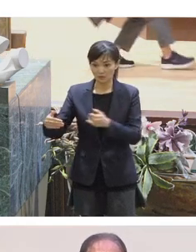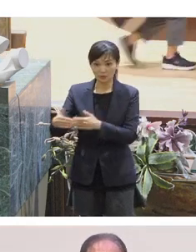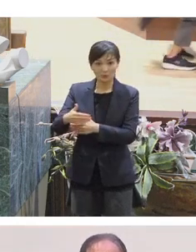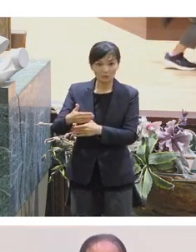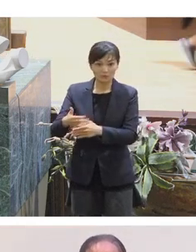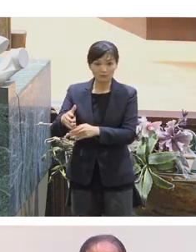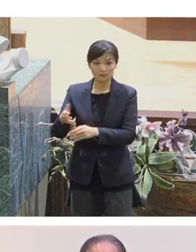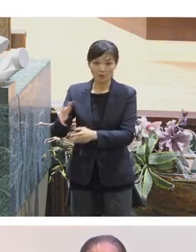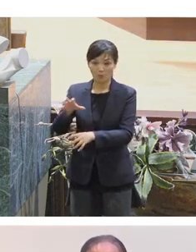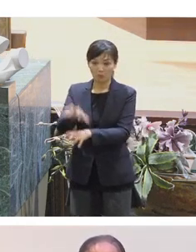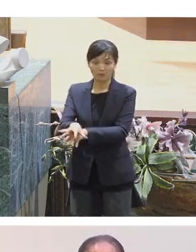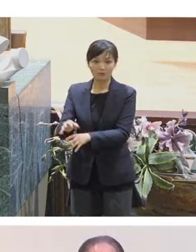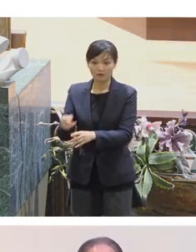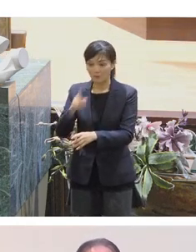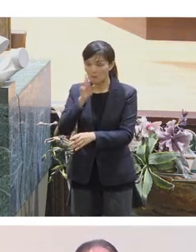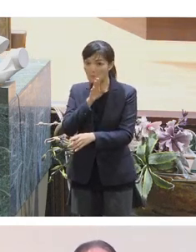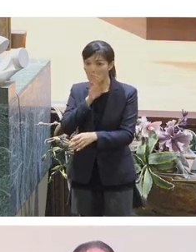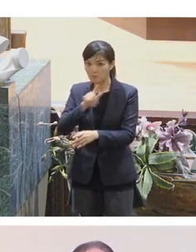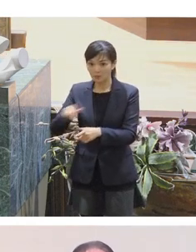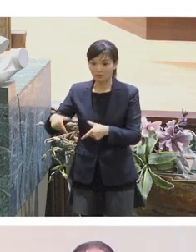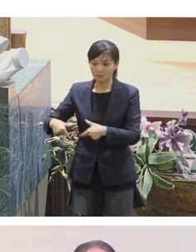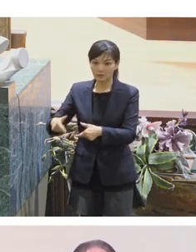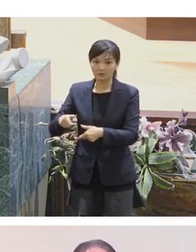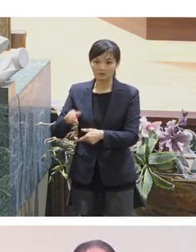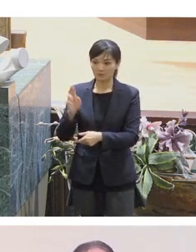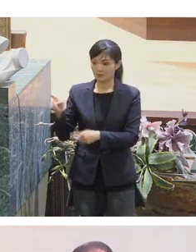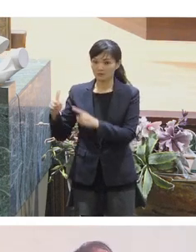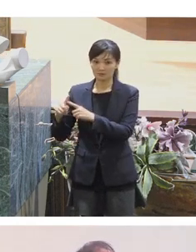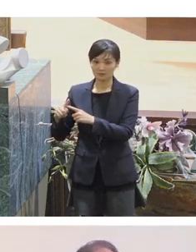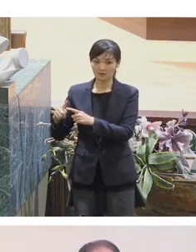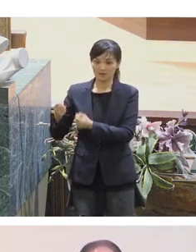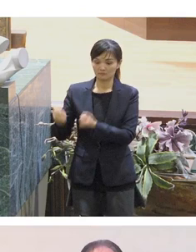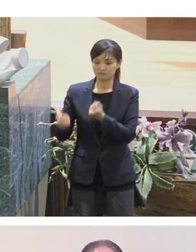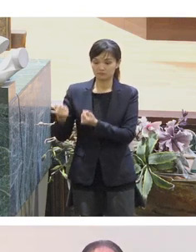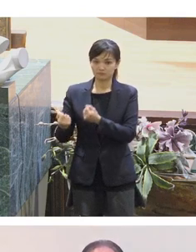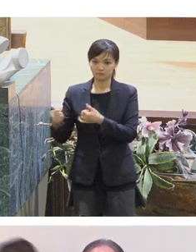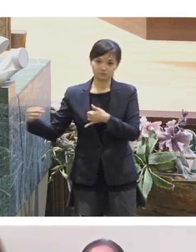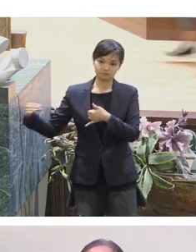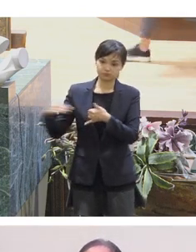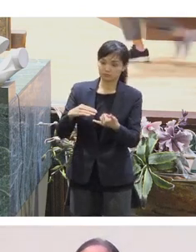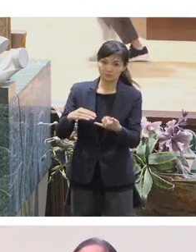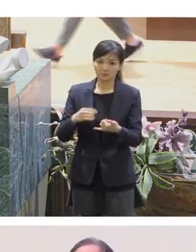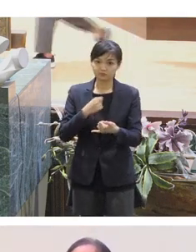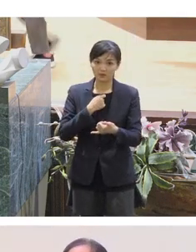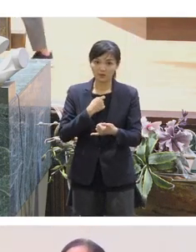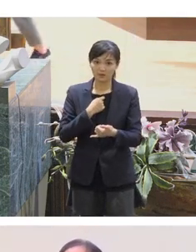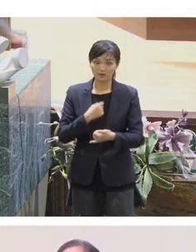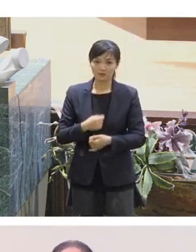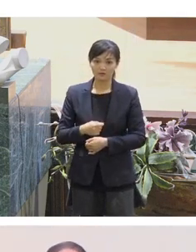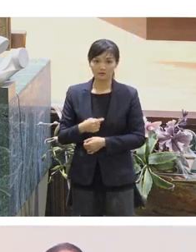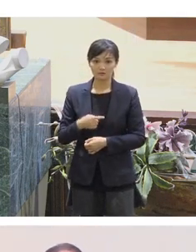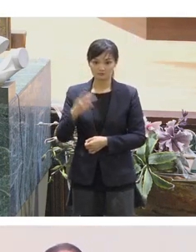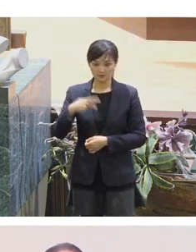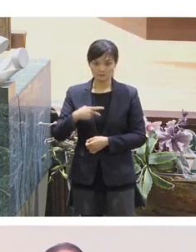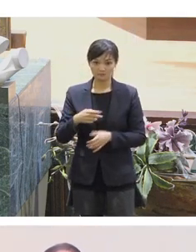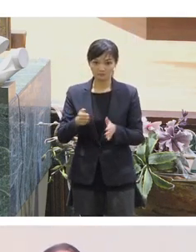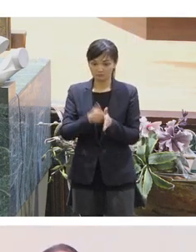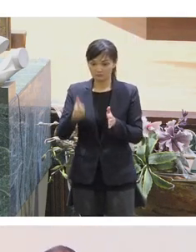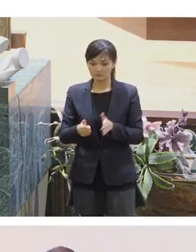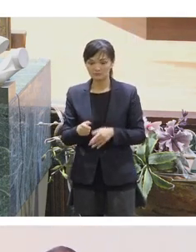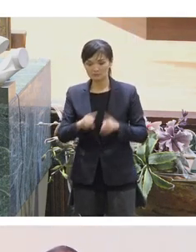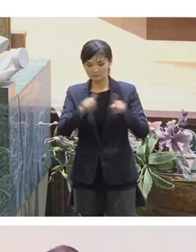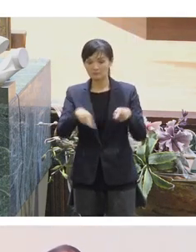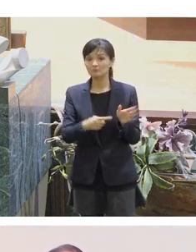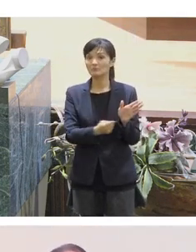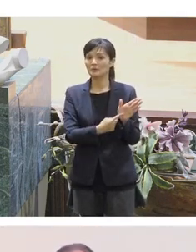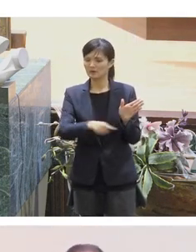片，然后开车要撞我，下车的时候拿着照片跟我讲：“这个就是你吗？这个就是你